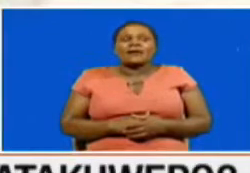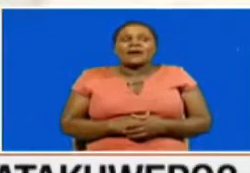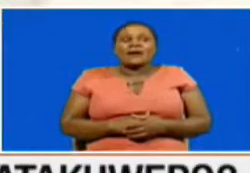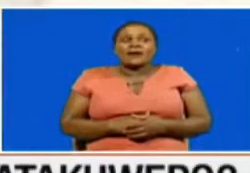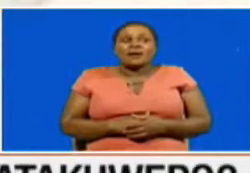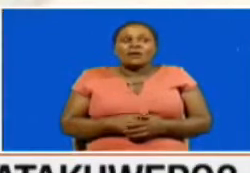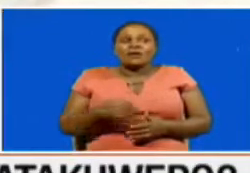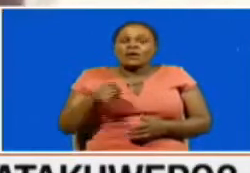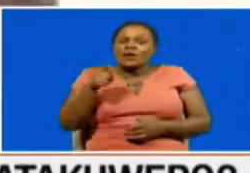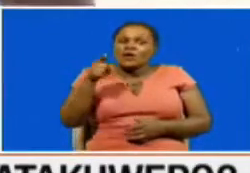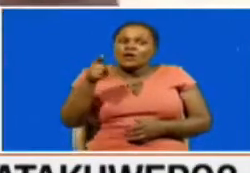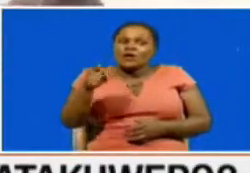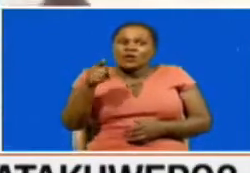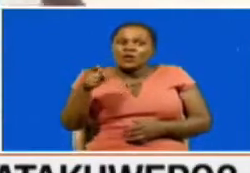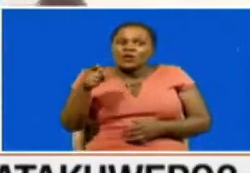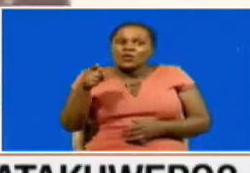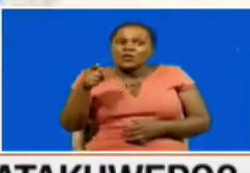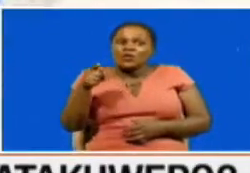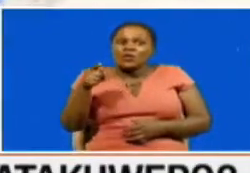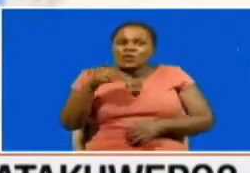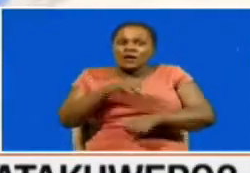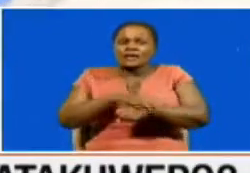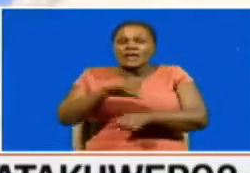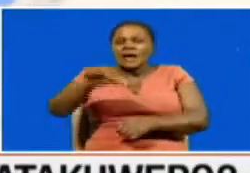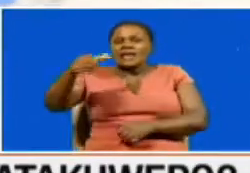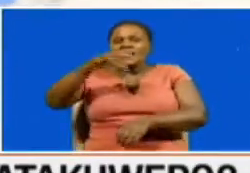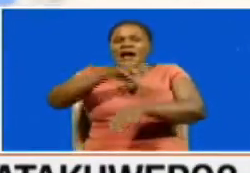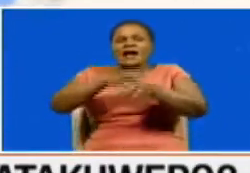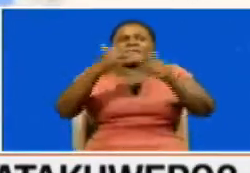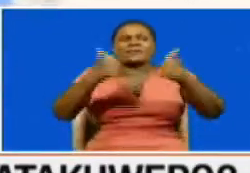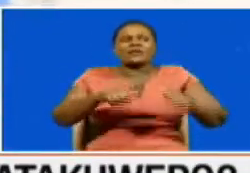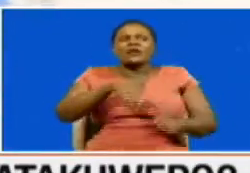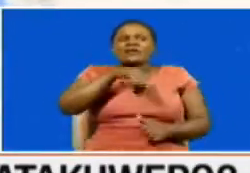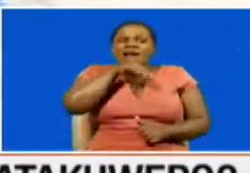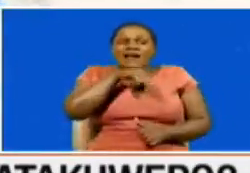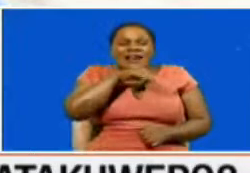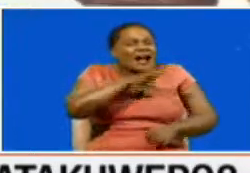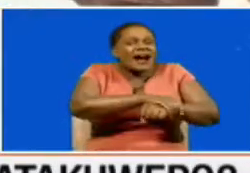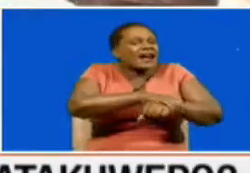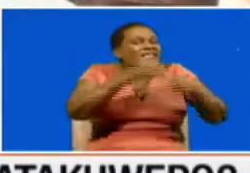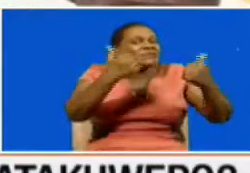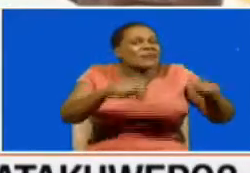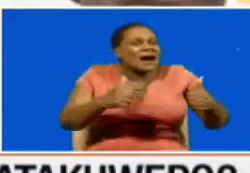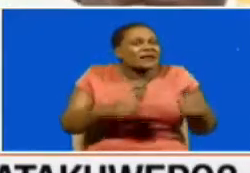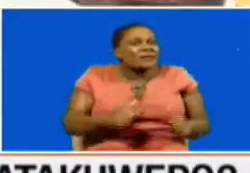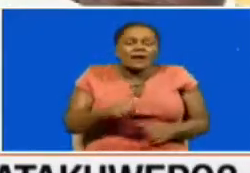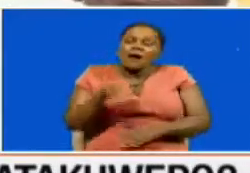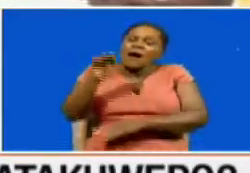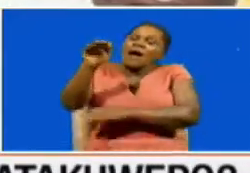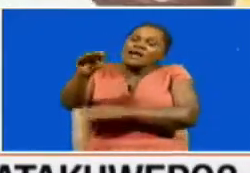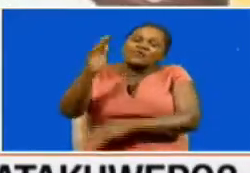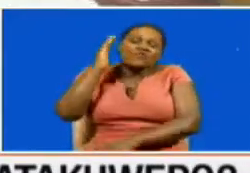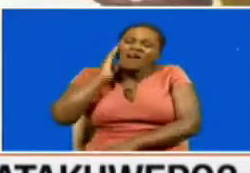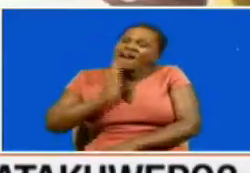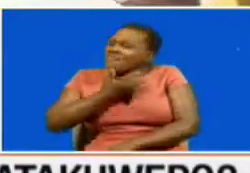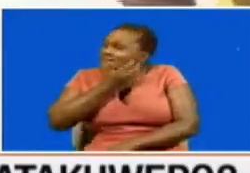kinaga ubaga wewe ulipata yako. Mwenye hajapata yake ni Raila Amolo Odinga. Tunakuomba